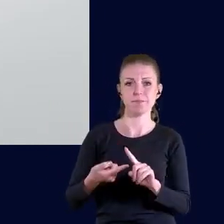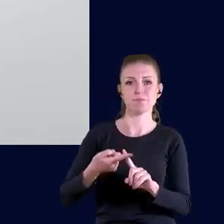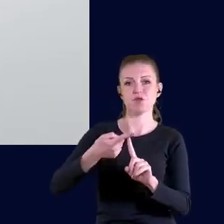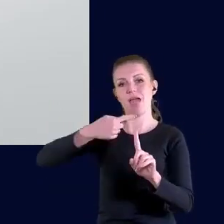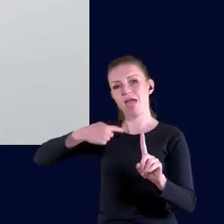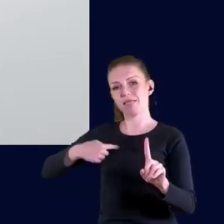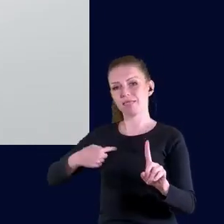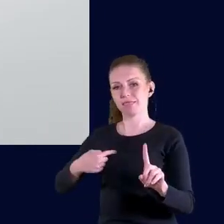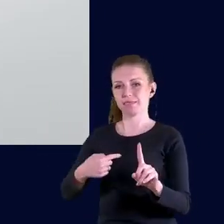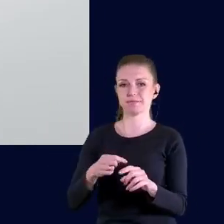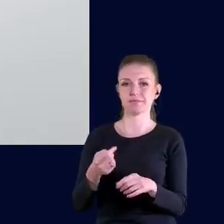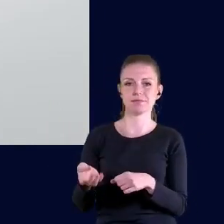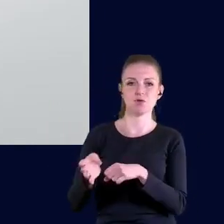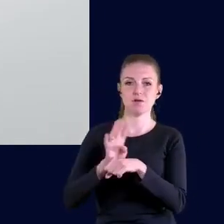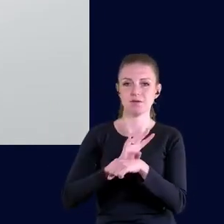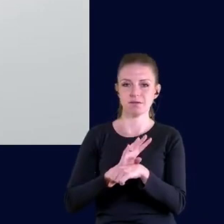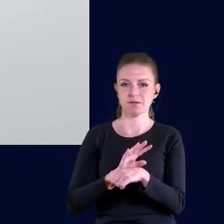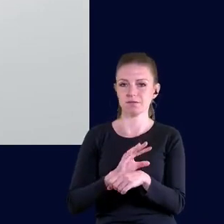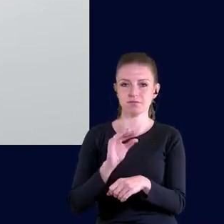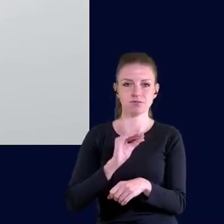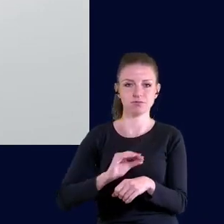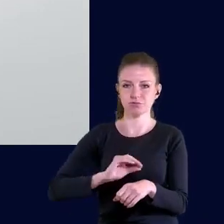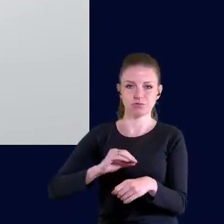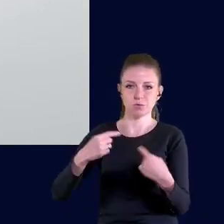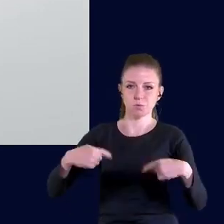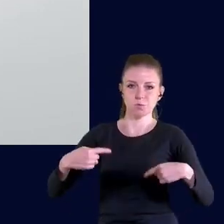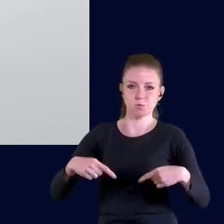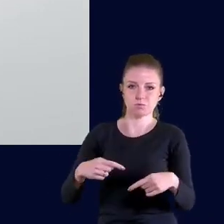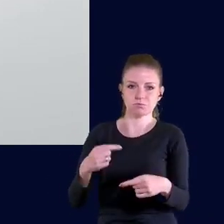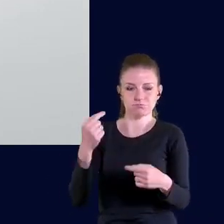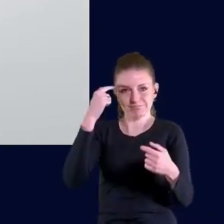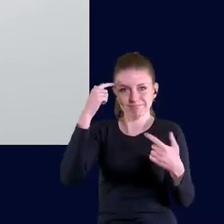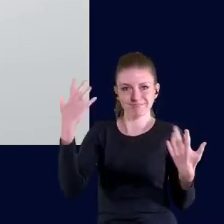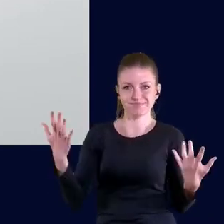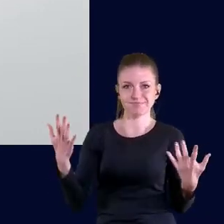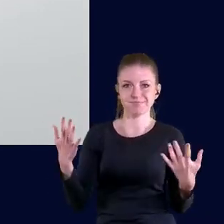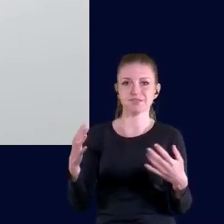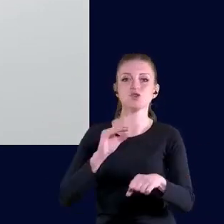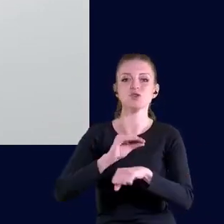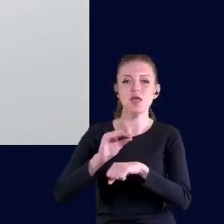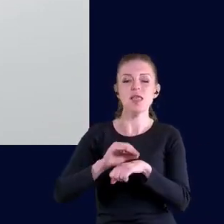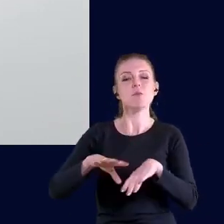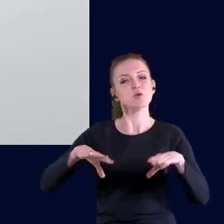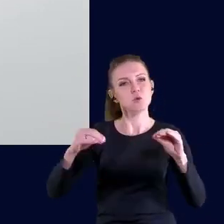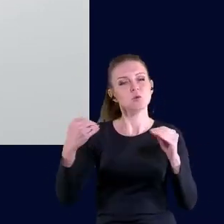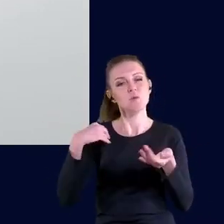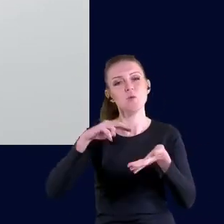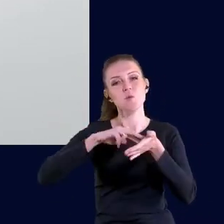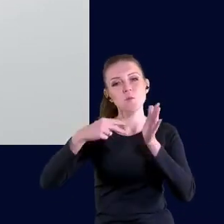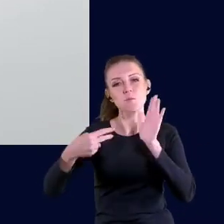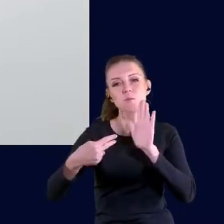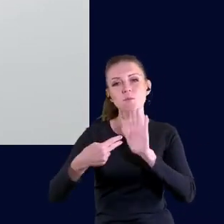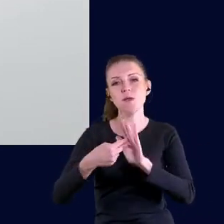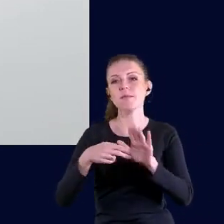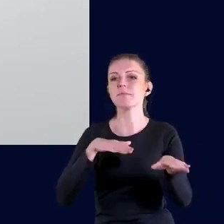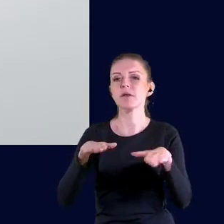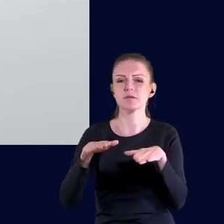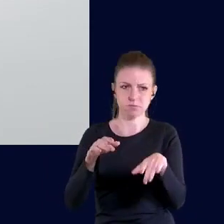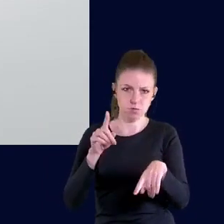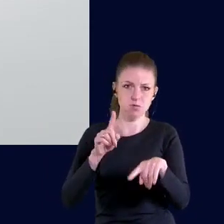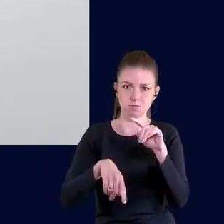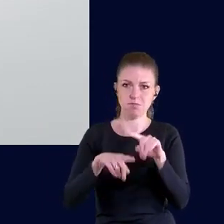długo przed rozpoczęciem pandami więc składania pierwotnie miały mieć formę